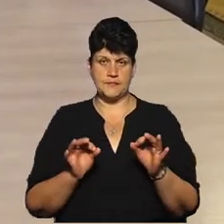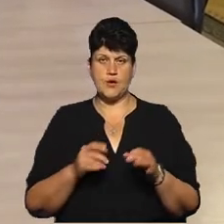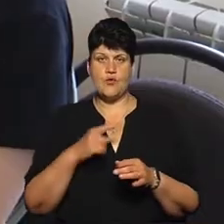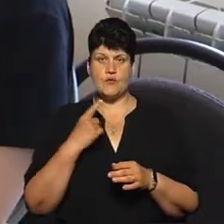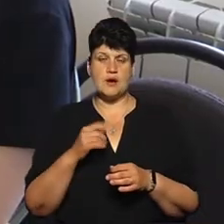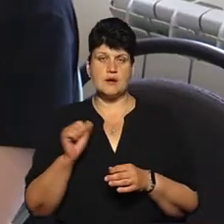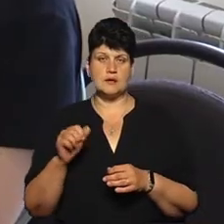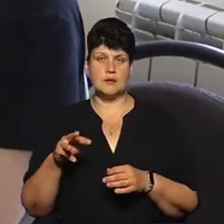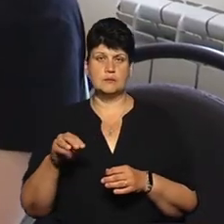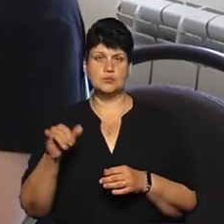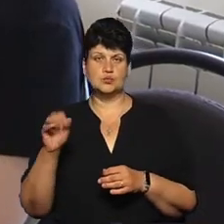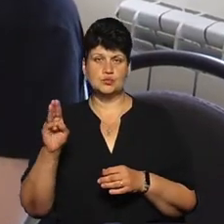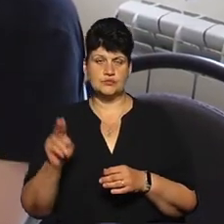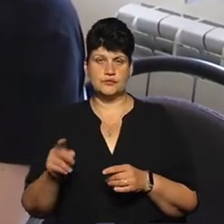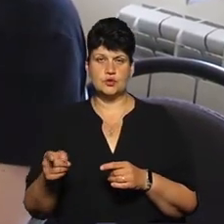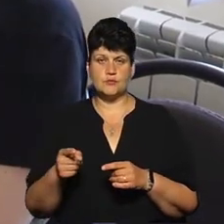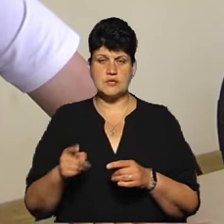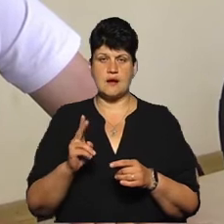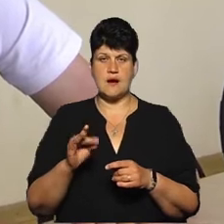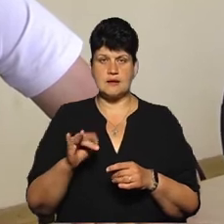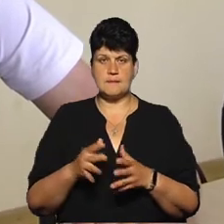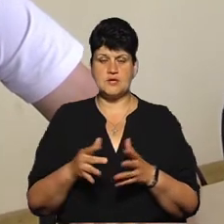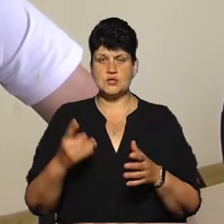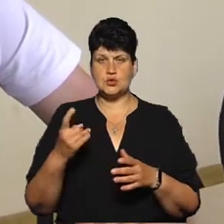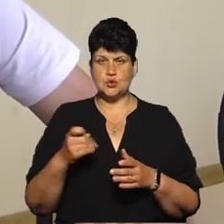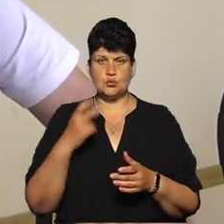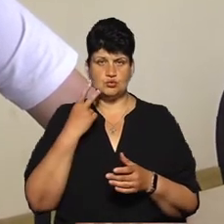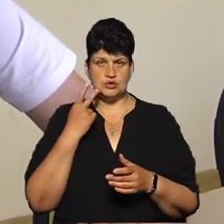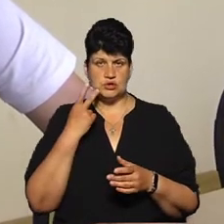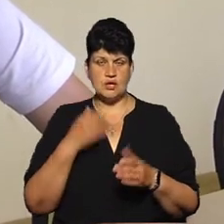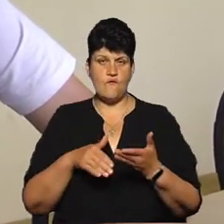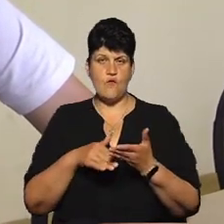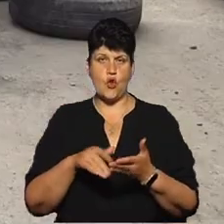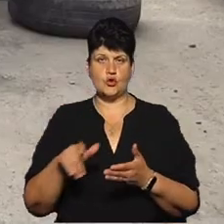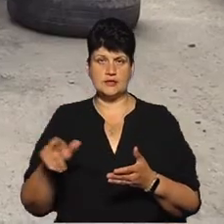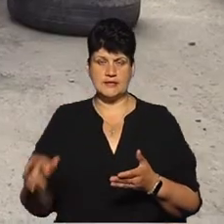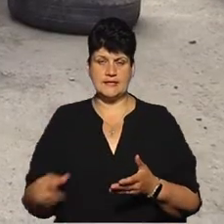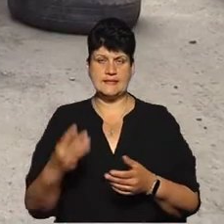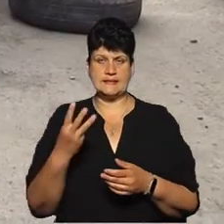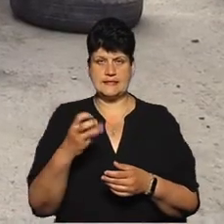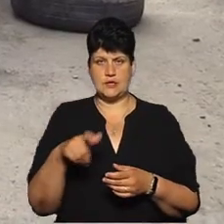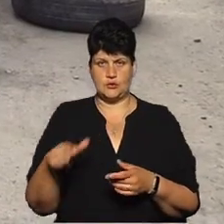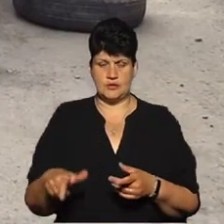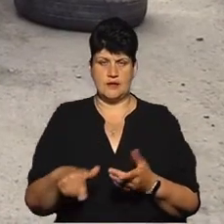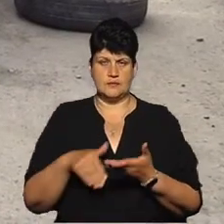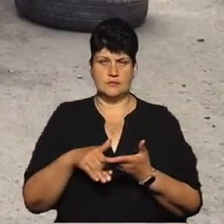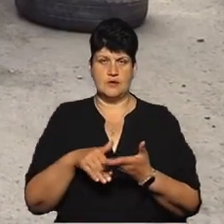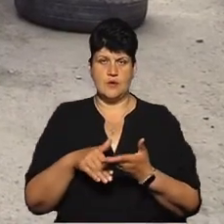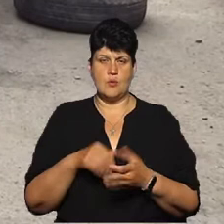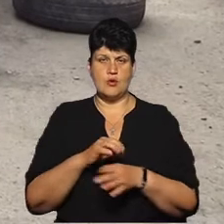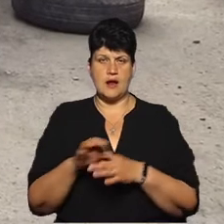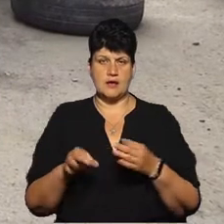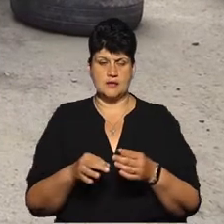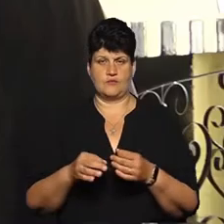тернопільському Карітасі більше сотні постійних волонтерів. Також за 4 місяці понад 300 людей долучалися до проєктів фонду одноразово, деякі з